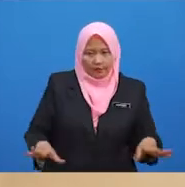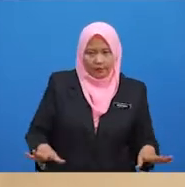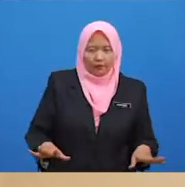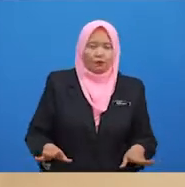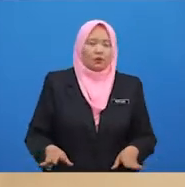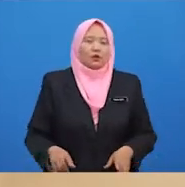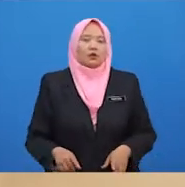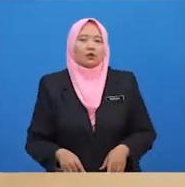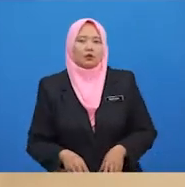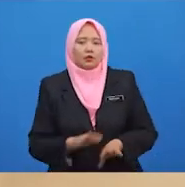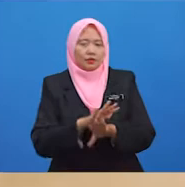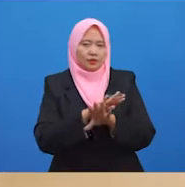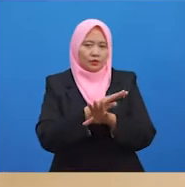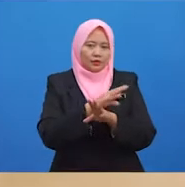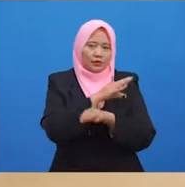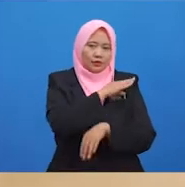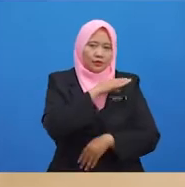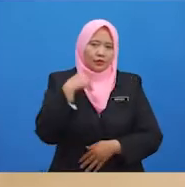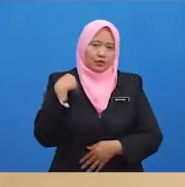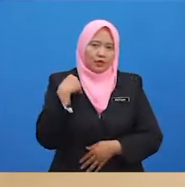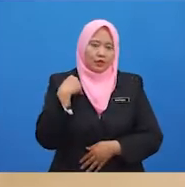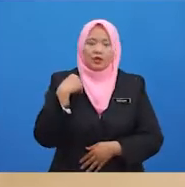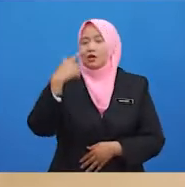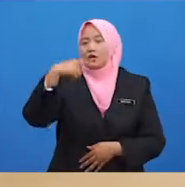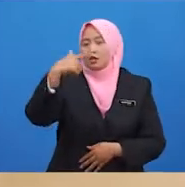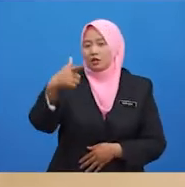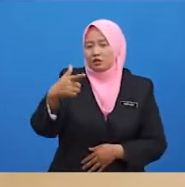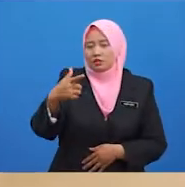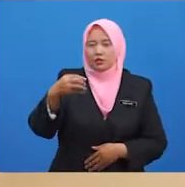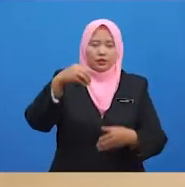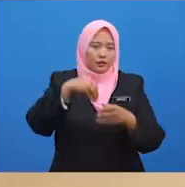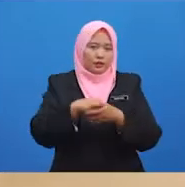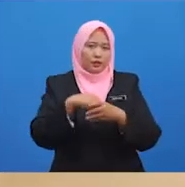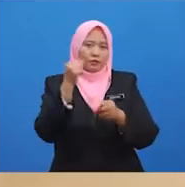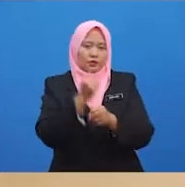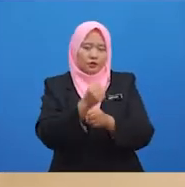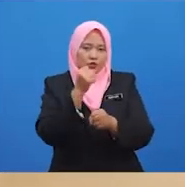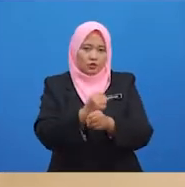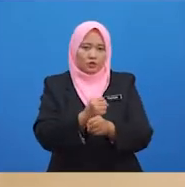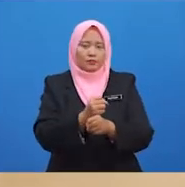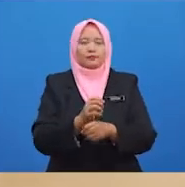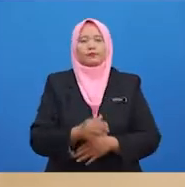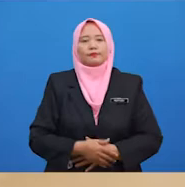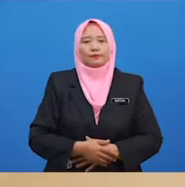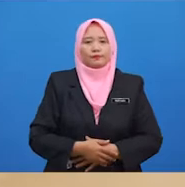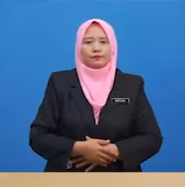bahkan kelancaran dalam sesuatu pekerjaan juga merupakan nikmat pemberian Allah.